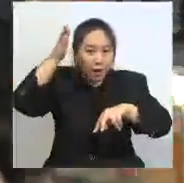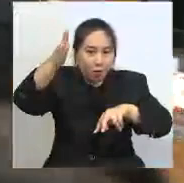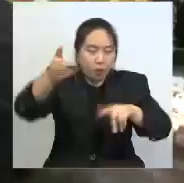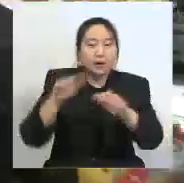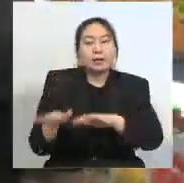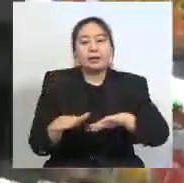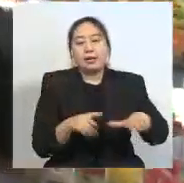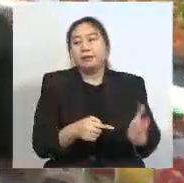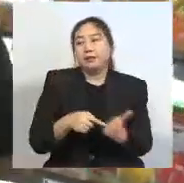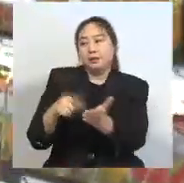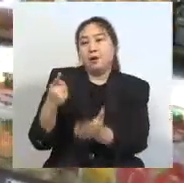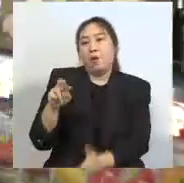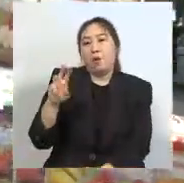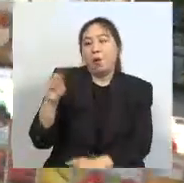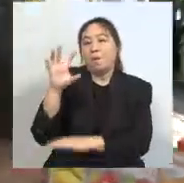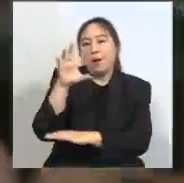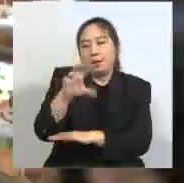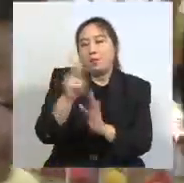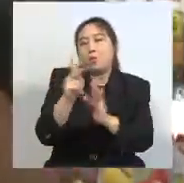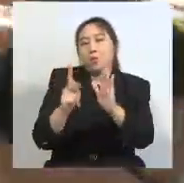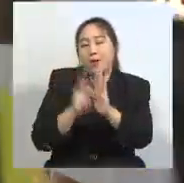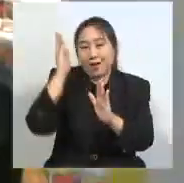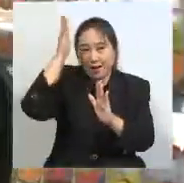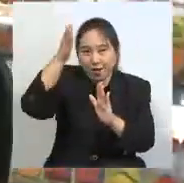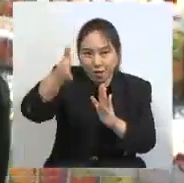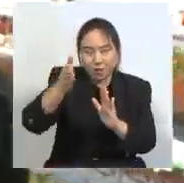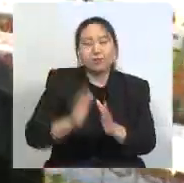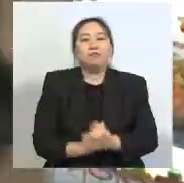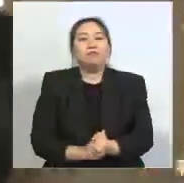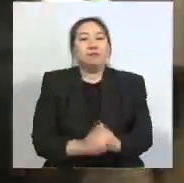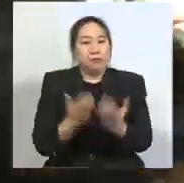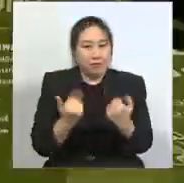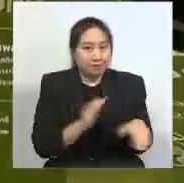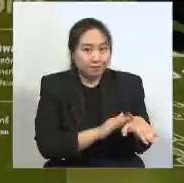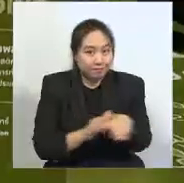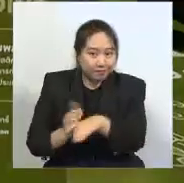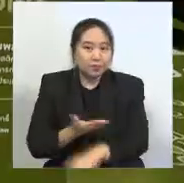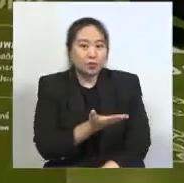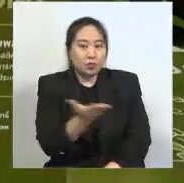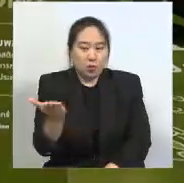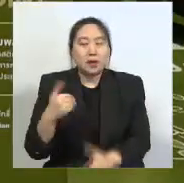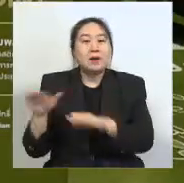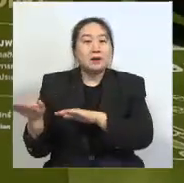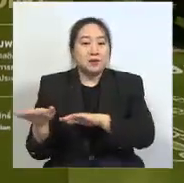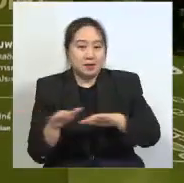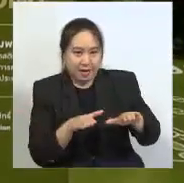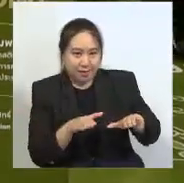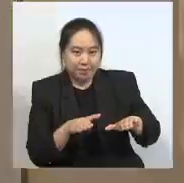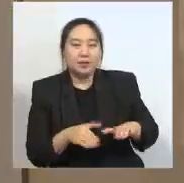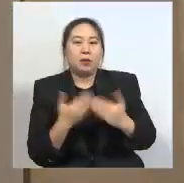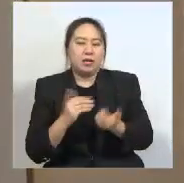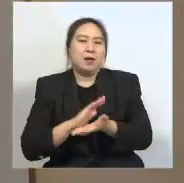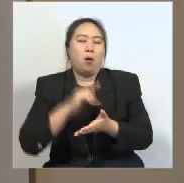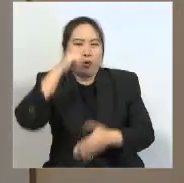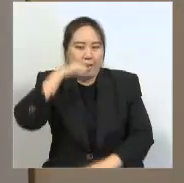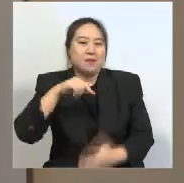เตรียมเสนอคณะรัฐมนตรีบังคับใช้เป็นกฎหมายในอนาคตเพราะฉะนั้นนะคะก็เชิญชวนให้ทุกคนเตรียมความพร้อมสำหรับการเปลี่ยนแปลงครั้ง